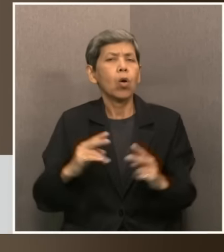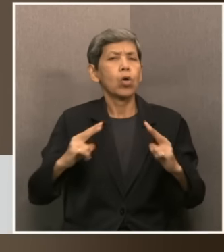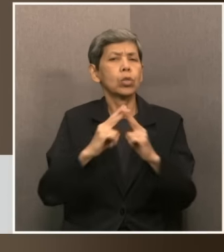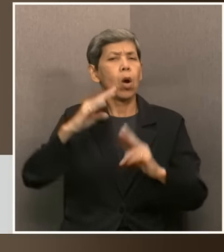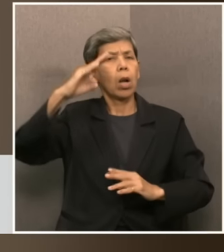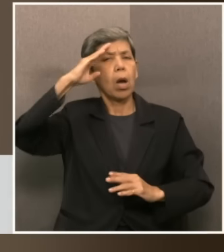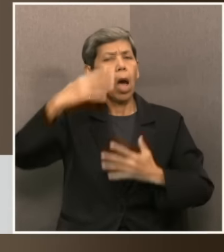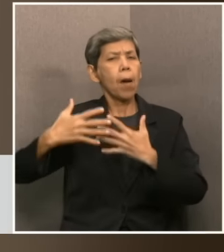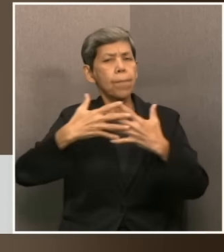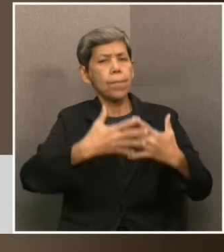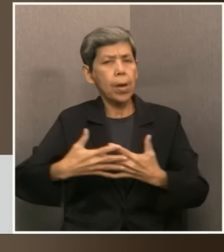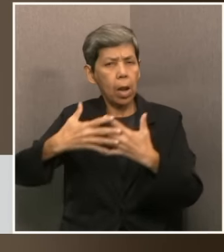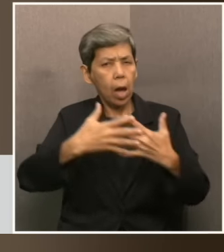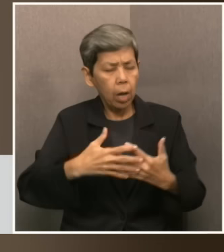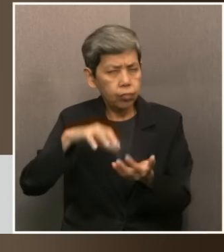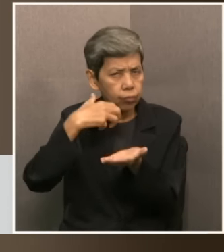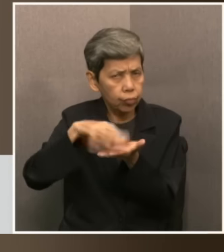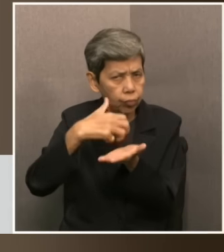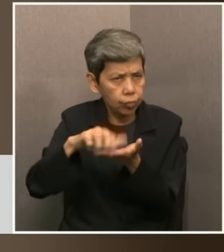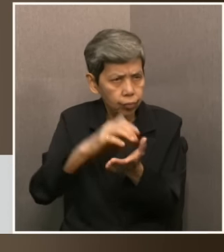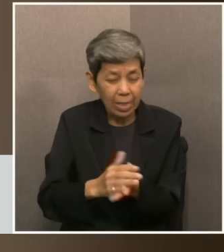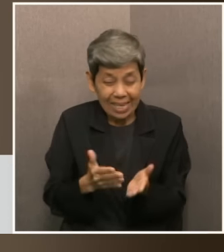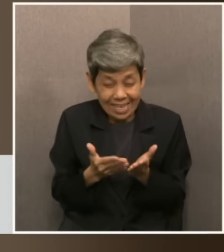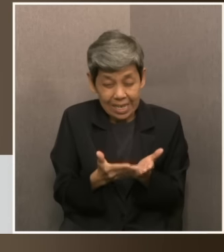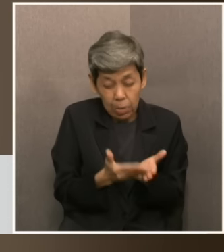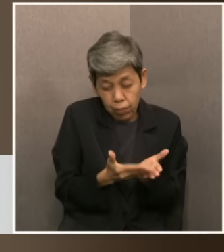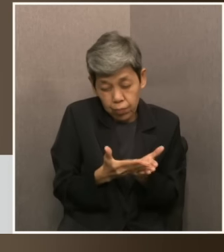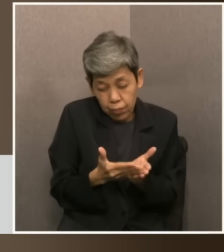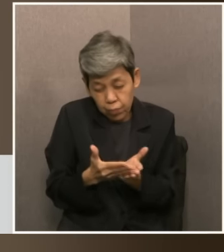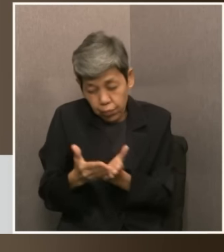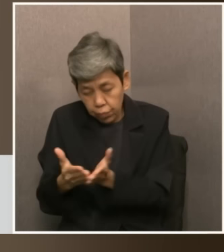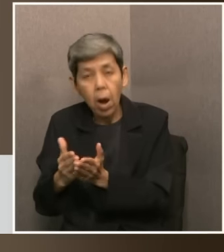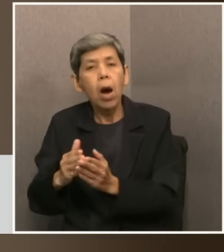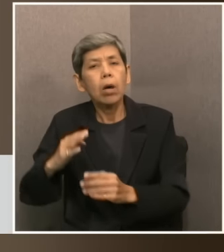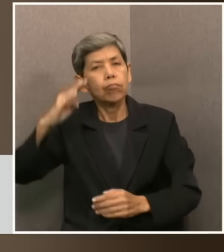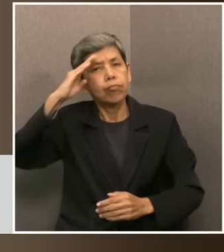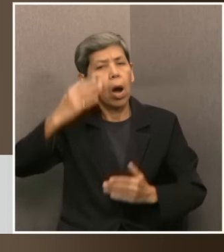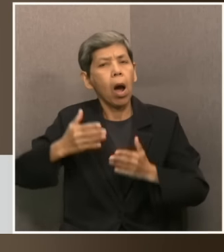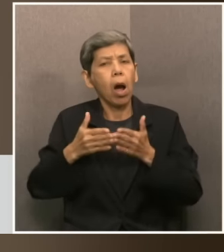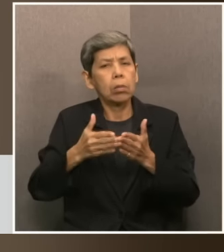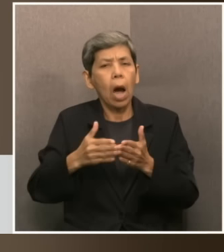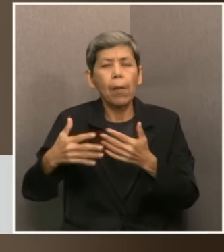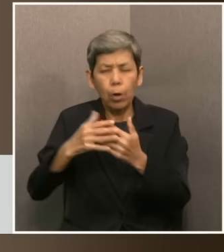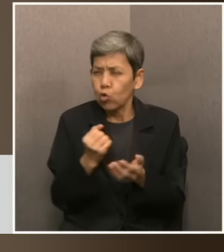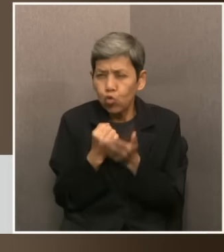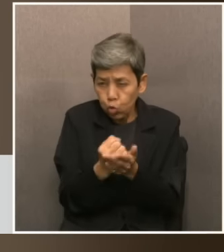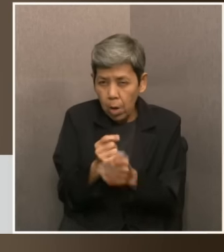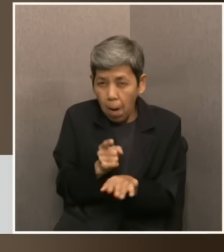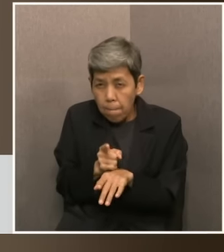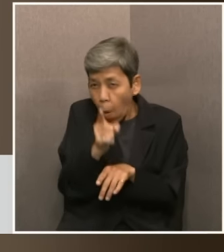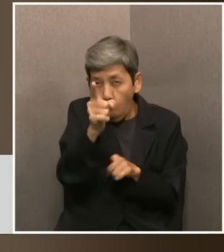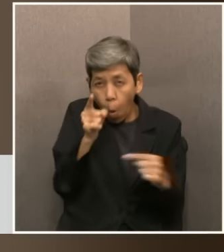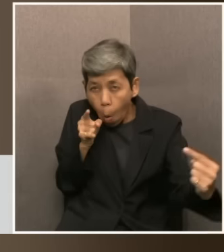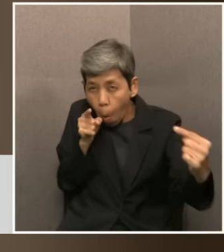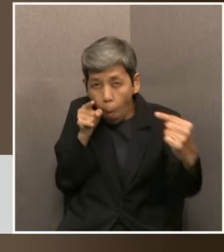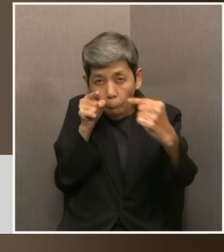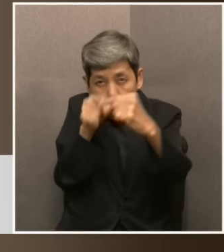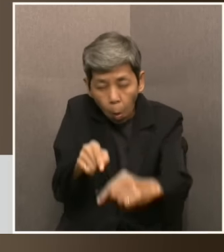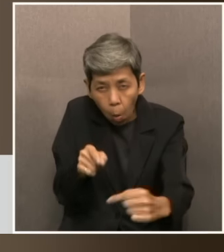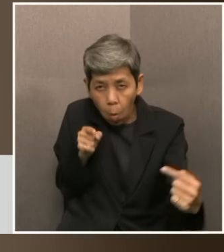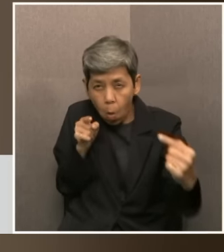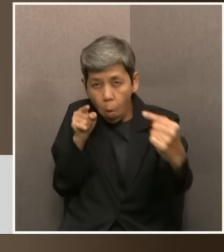มสหรัฐหรือเพนทากอนแถลงว่าเรือพิฆาตหลายลำของกองทัพเรือสหรัฐช่วยยิงขีปนาวุธหลายสิบลูกเข้า